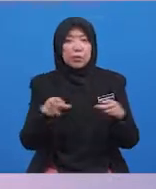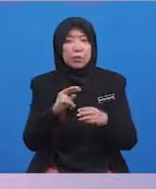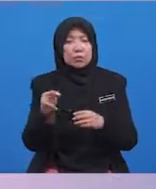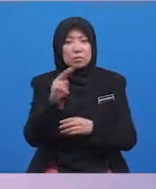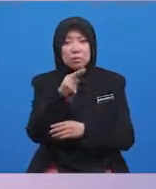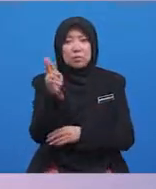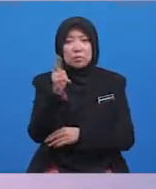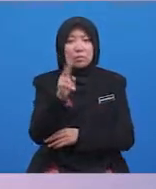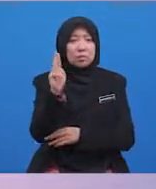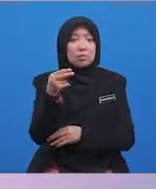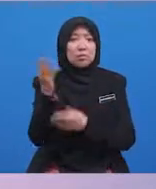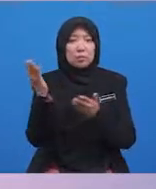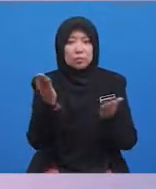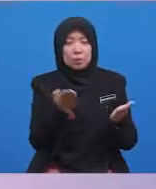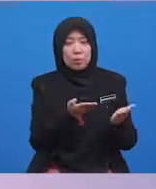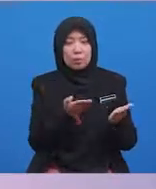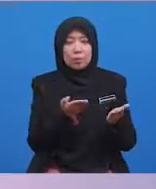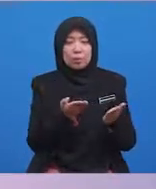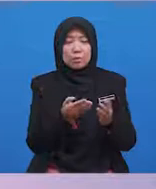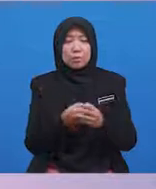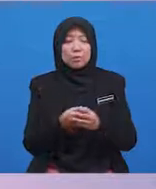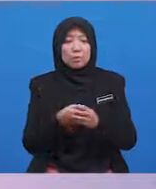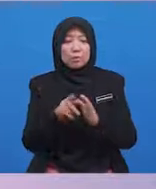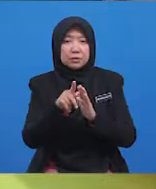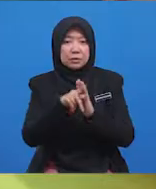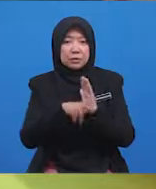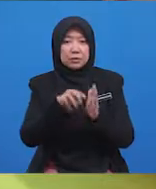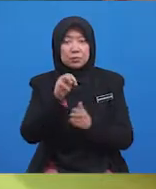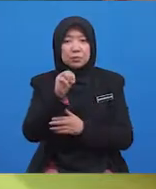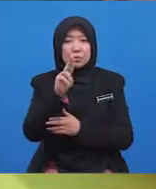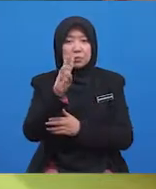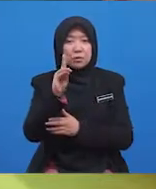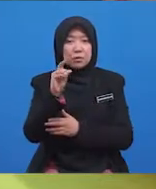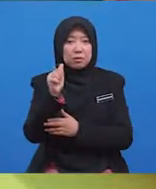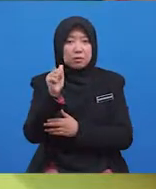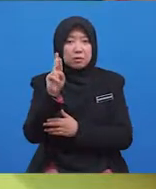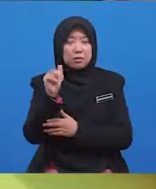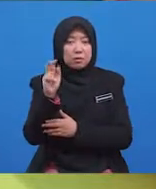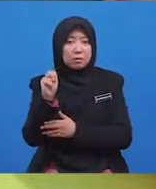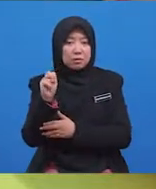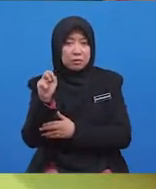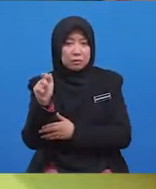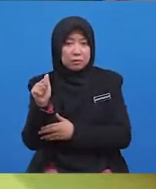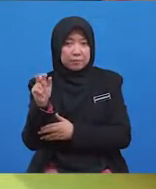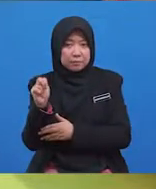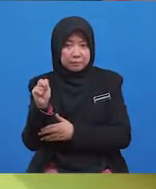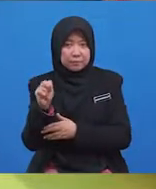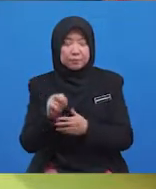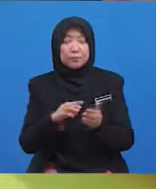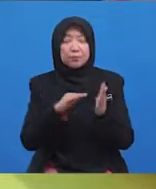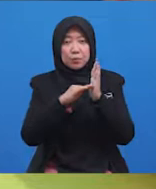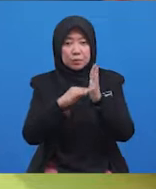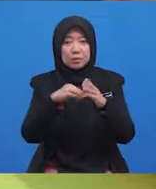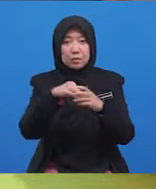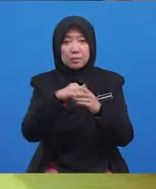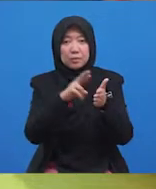hanya membawa kepada kemudaratan. Ini dapat dibuktikan pada rangkap kedua